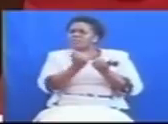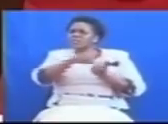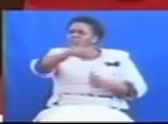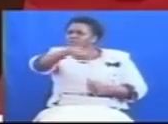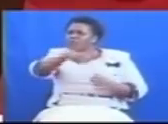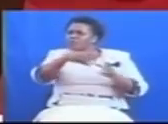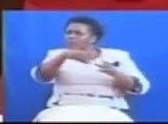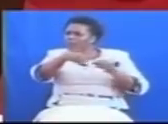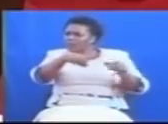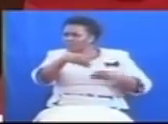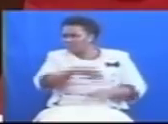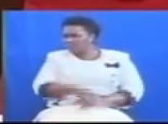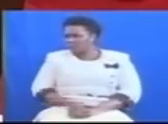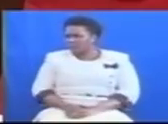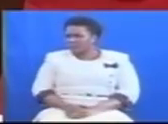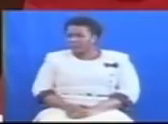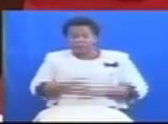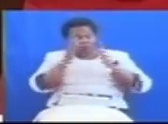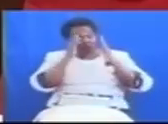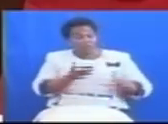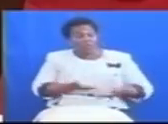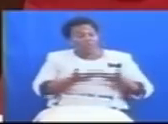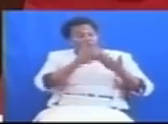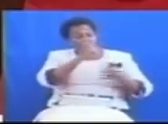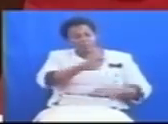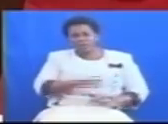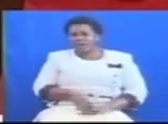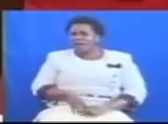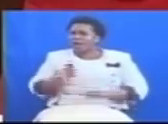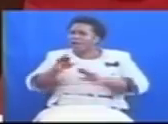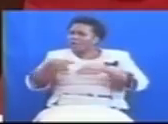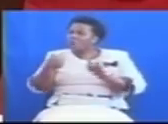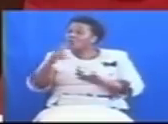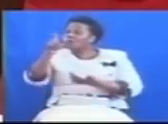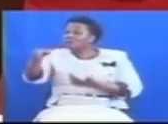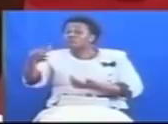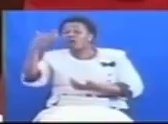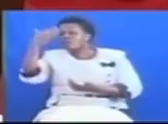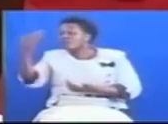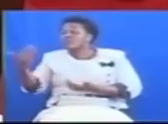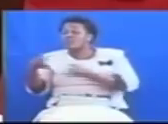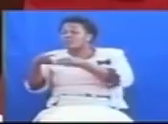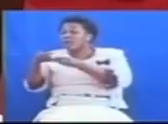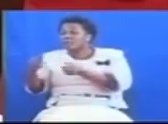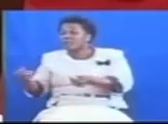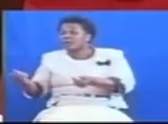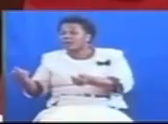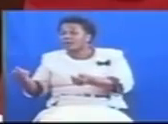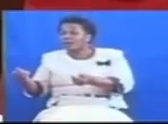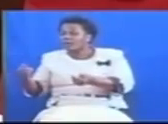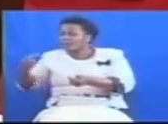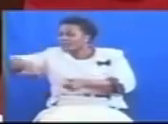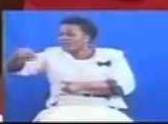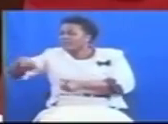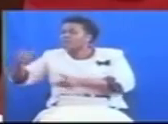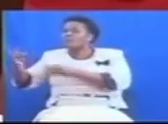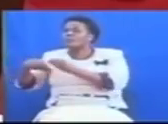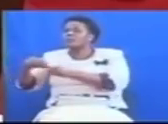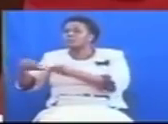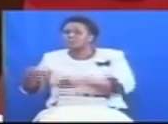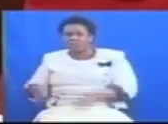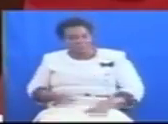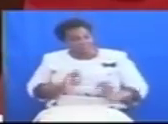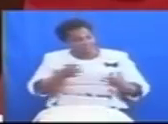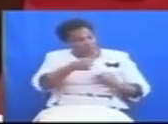Spika, hakuna Mtanzania yoyote au mdau yoyote asiyejua madhara ya mifuko ya plastiki hapa nchini. Serikali